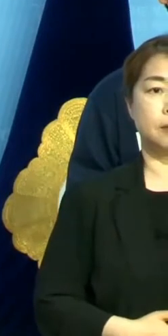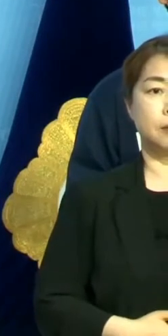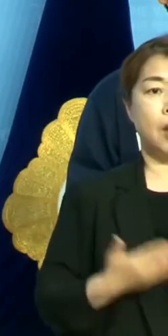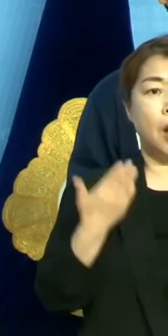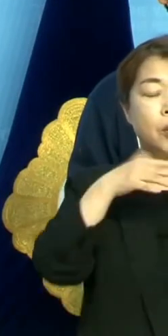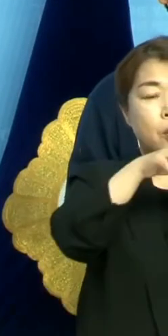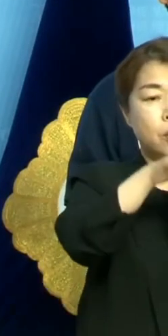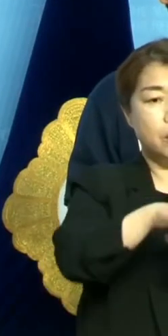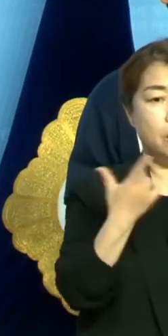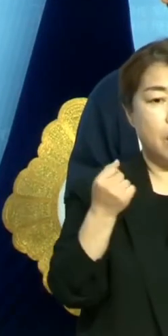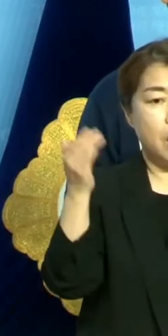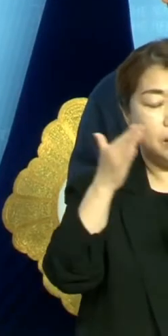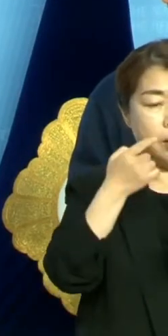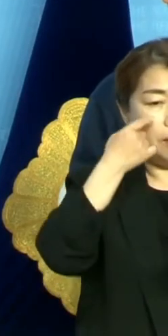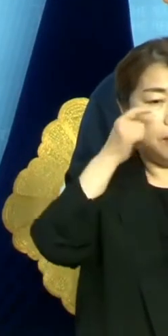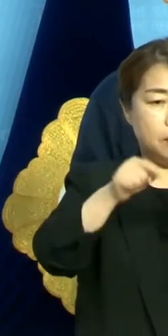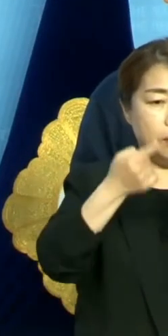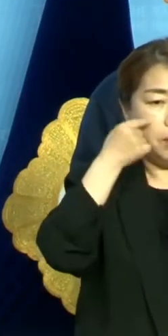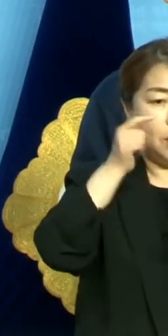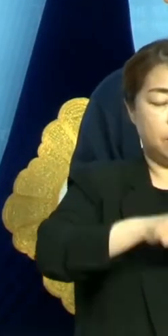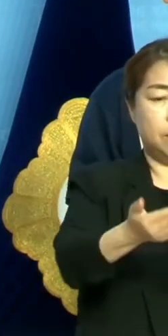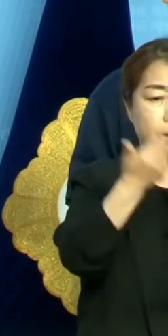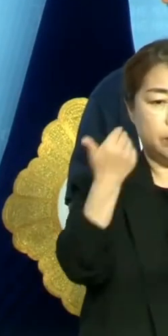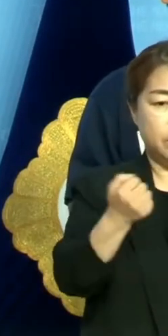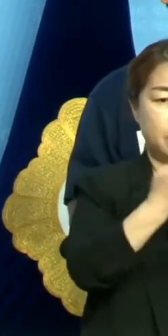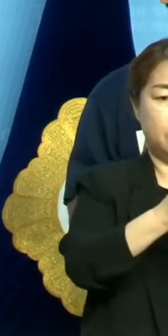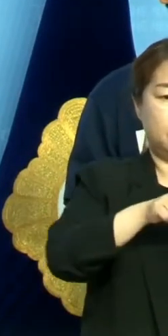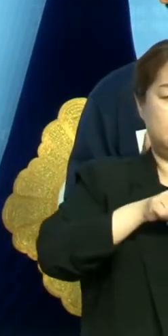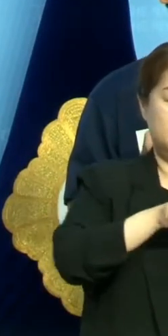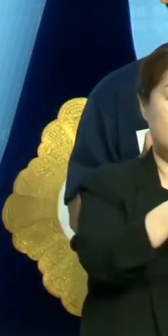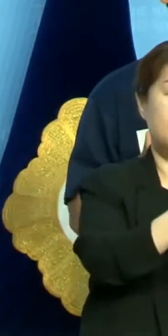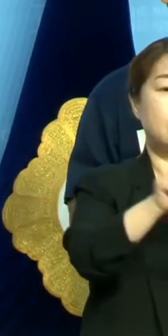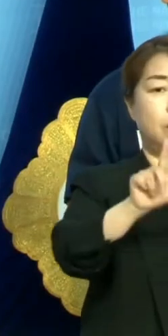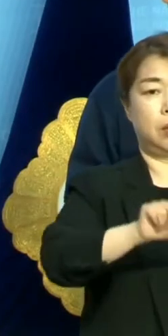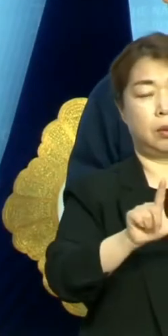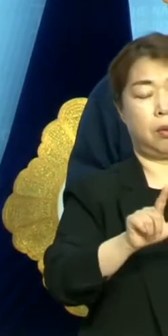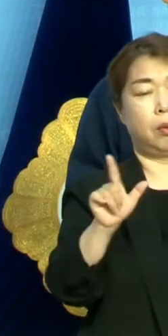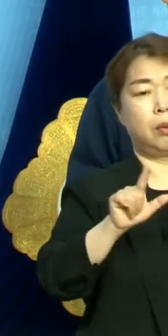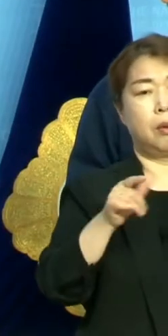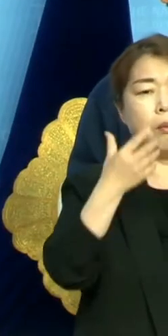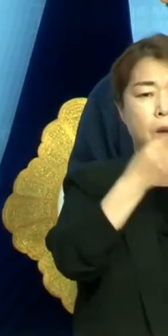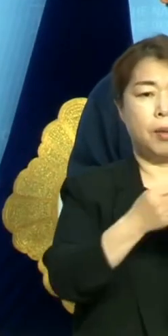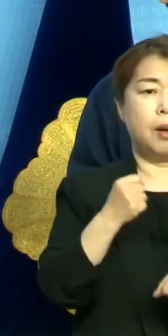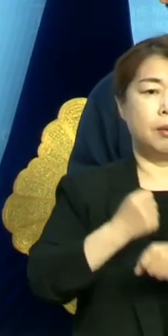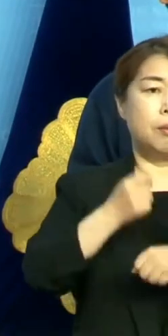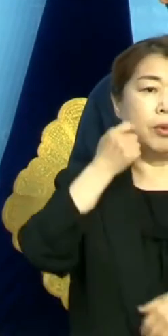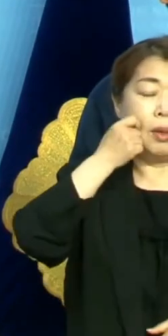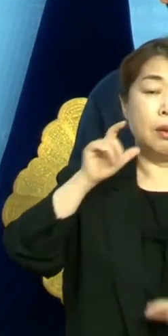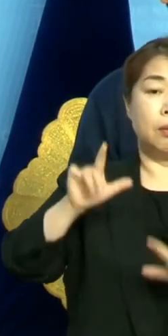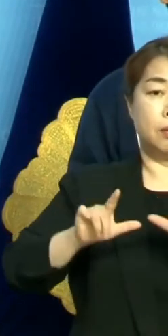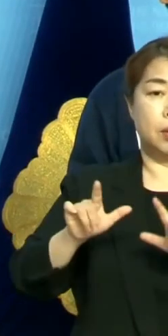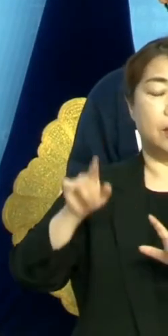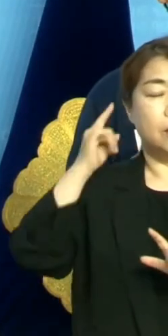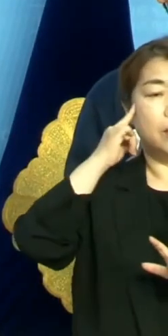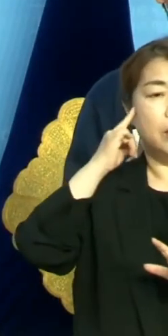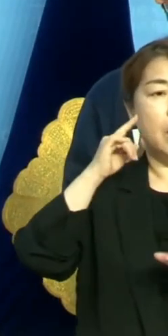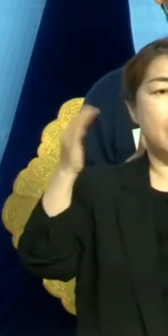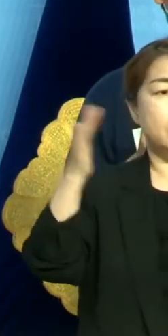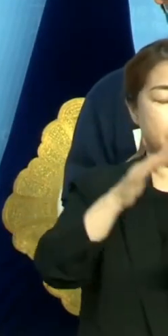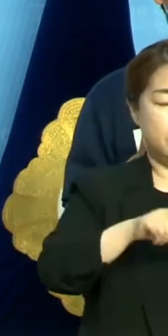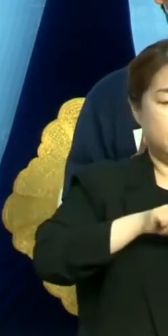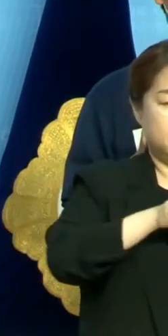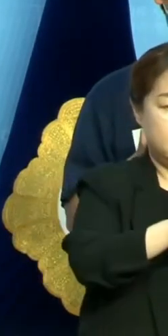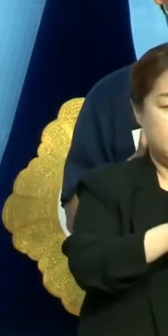학교는 이렇게 학생을 색출하고 압박을 가은 상황에 대해 그 어떤 변명도 할 수 없을 것입니다 이는 학생들에게